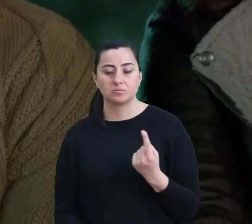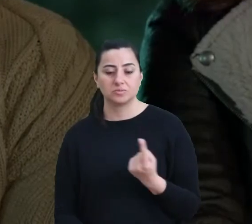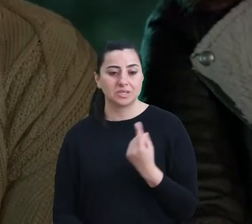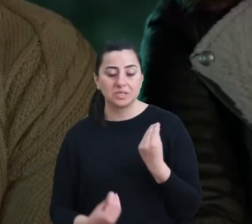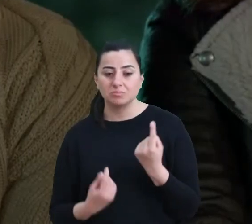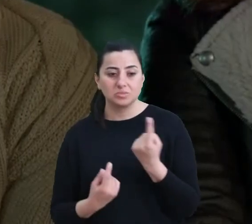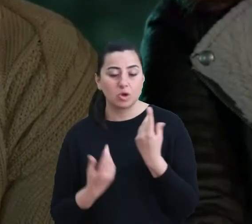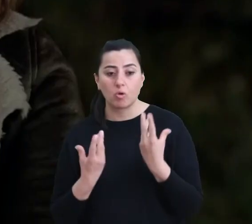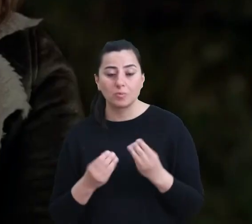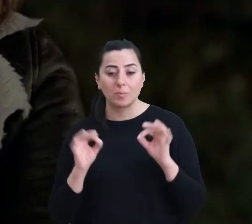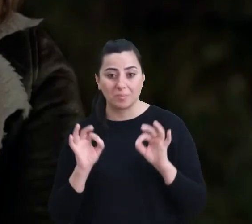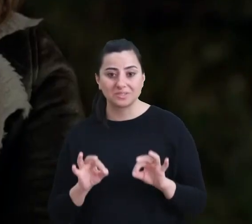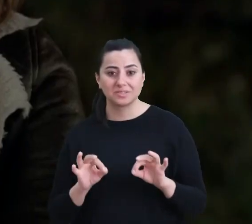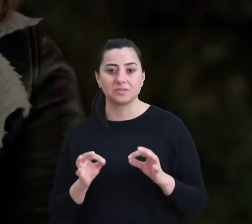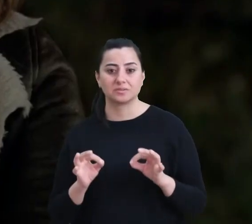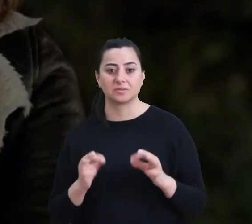iyi bir şeyle olmaya başlarsa